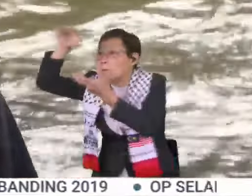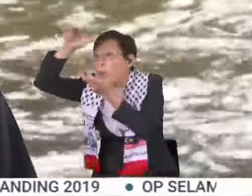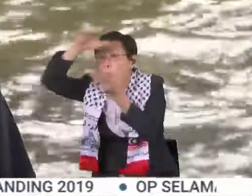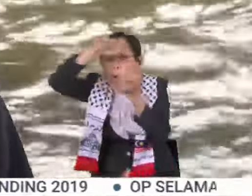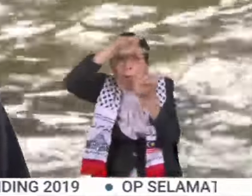lah, contohnya macam ada